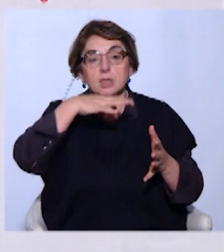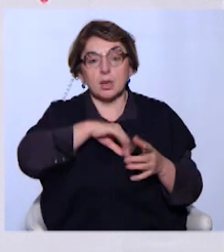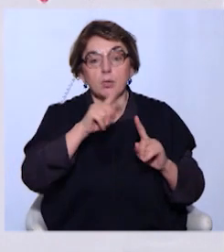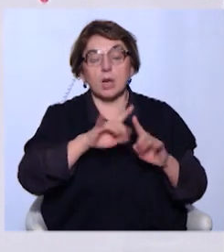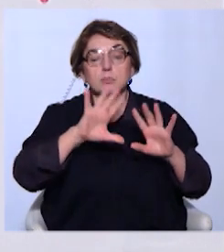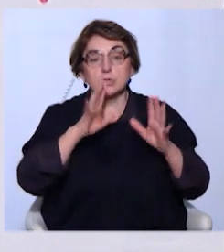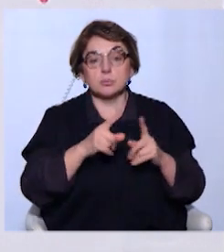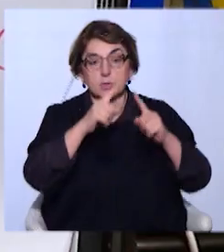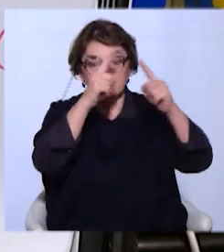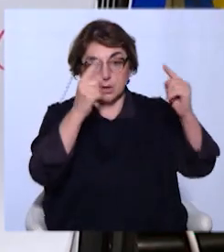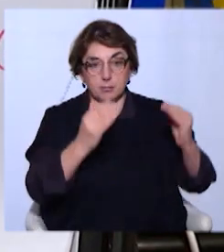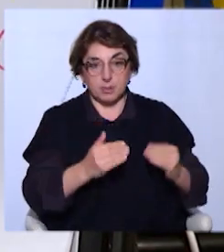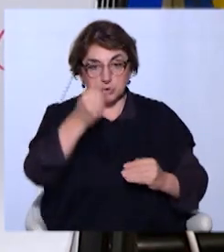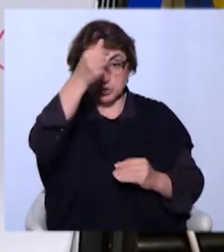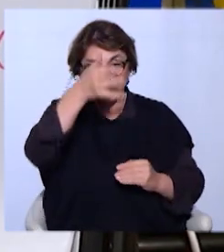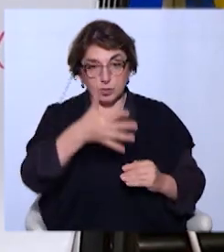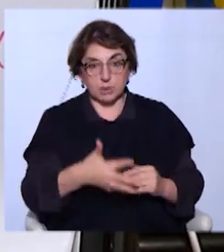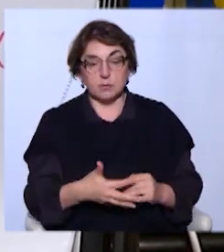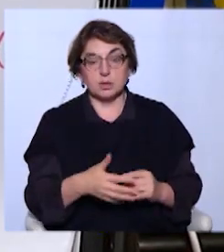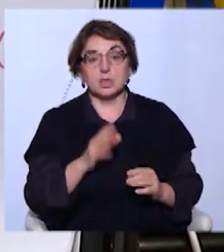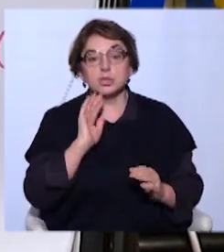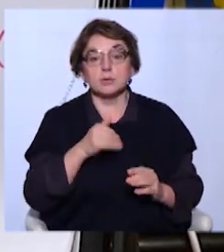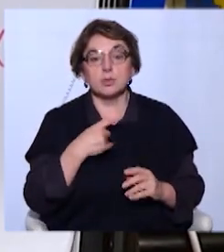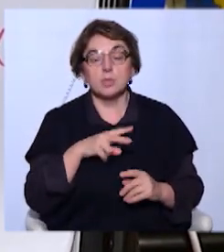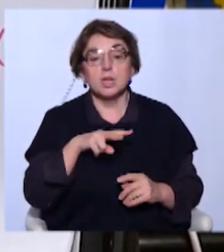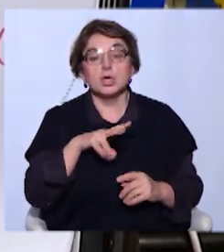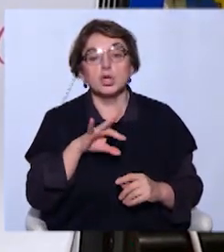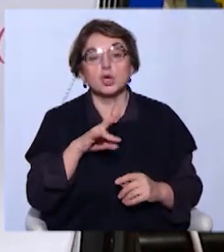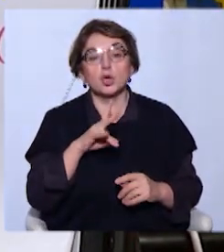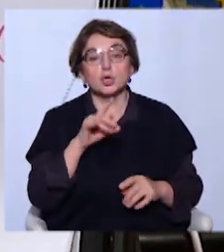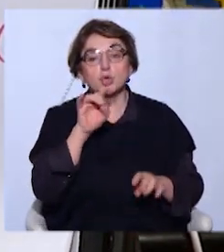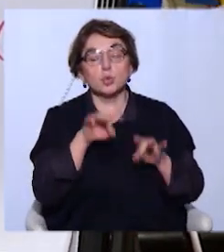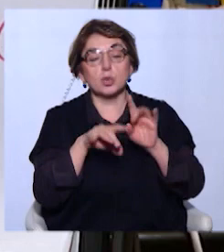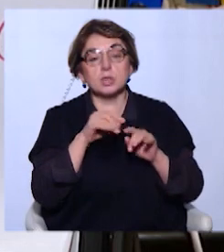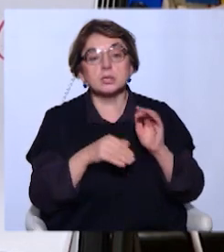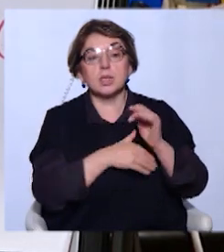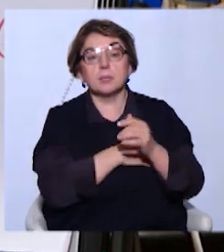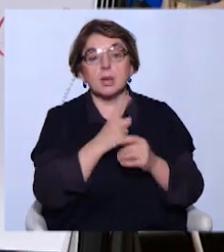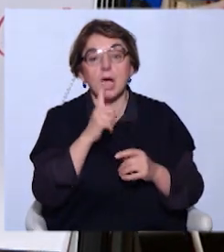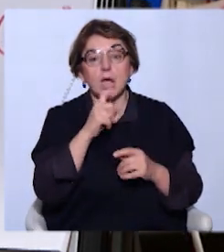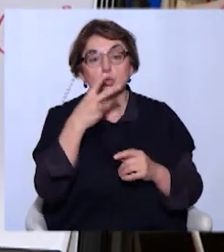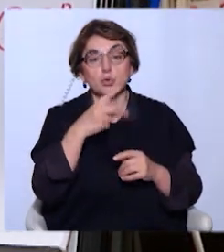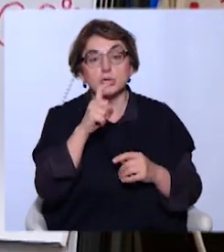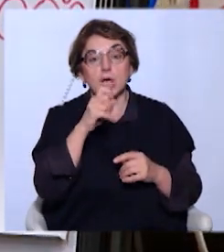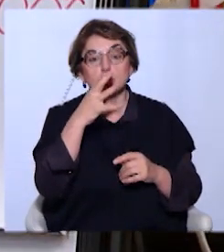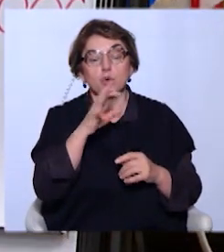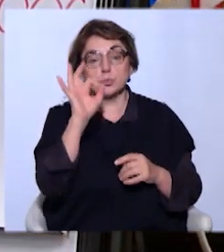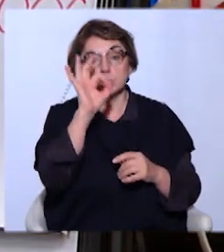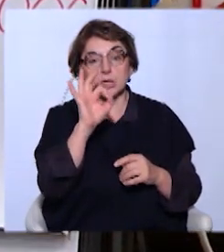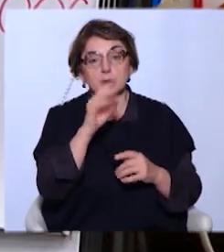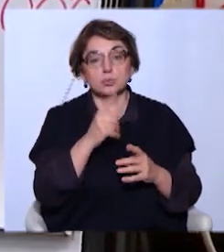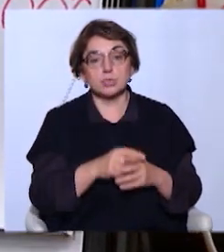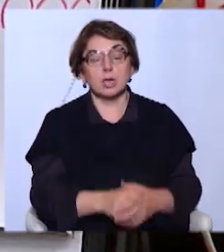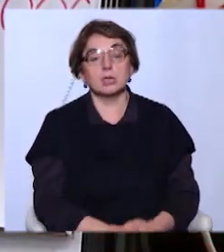ძალიან კარგად იცით, მას ყველაზე მეტი გამოყენება აქვს ამ შემთხვევაში მოცემული ფრაქციებიდან. შემდეგ მოდის ლიგროინი, რომლის დუღილის